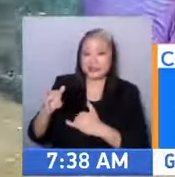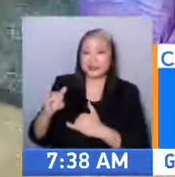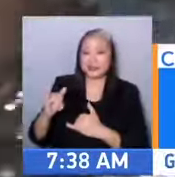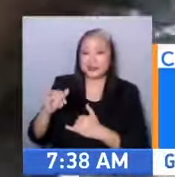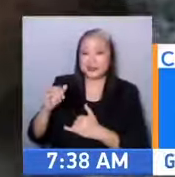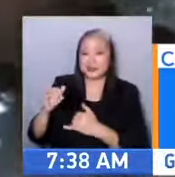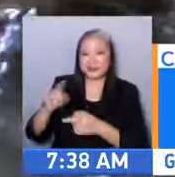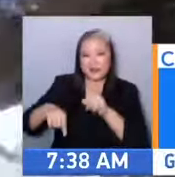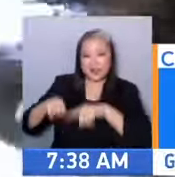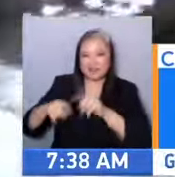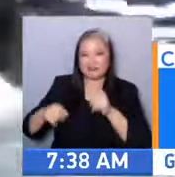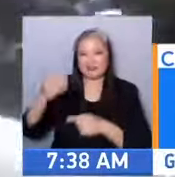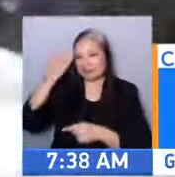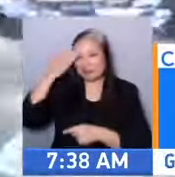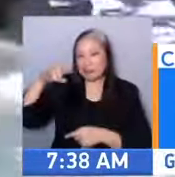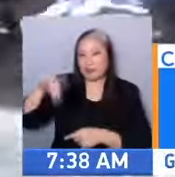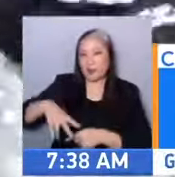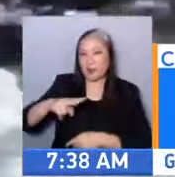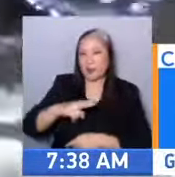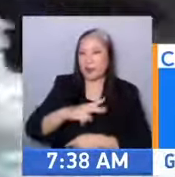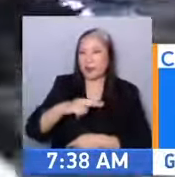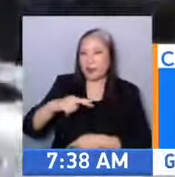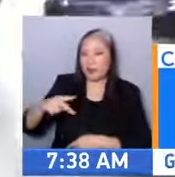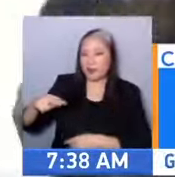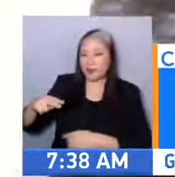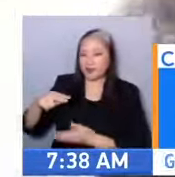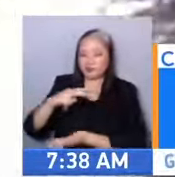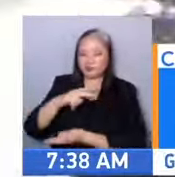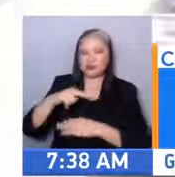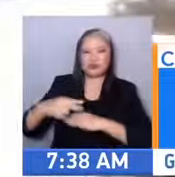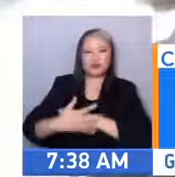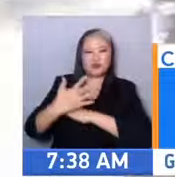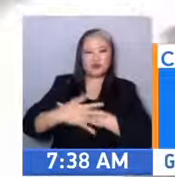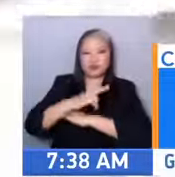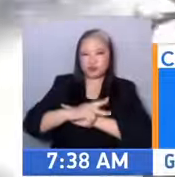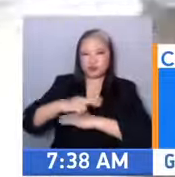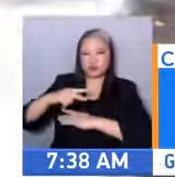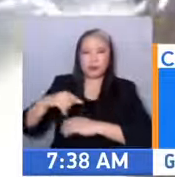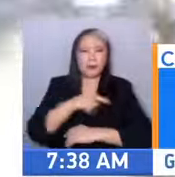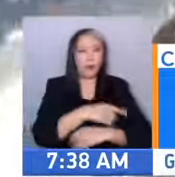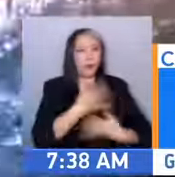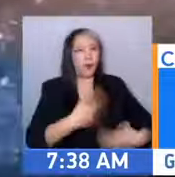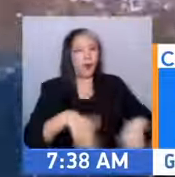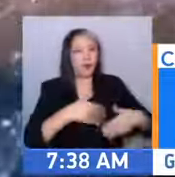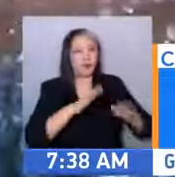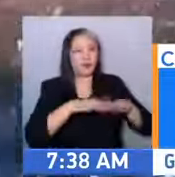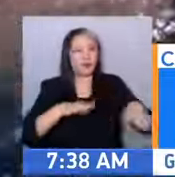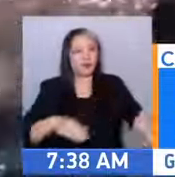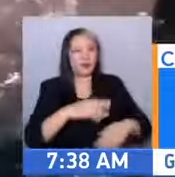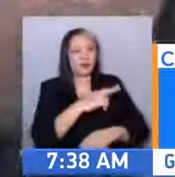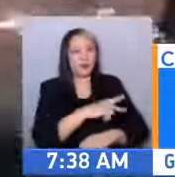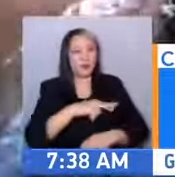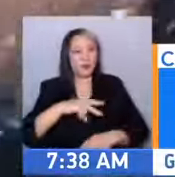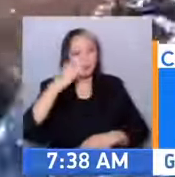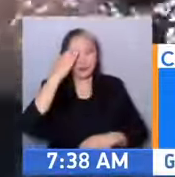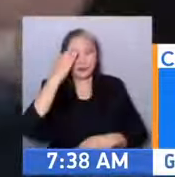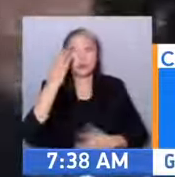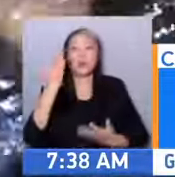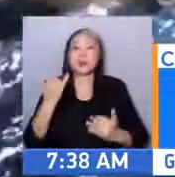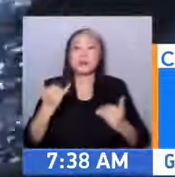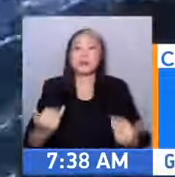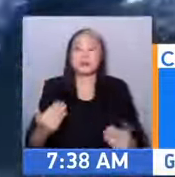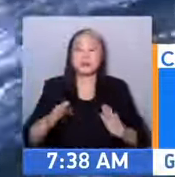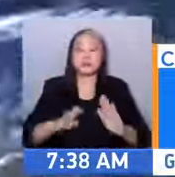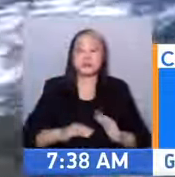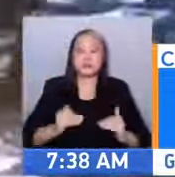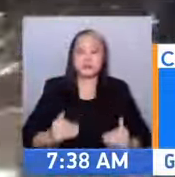Pero believe ako dito sa mga bata kasi kaya-kaya nilang mag-floating ng ganyang edad pa yes, lang. Yes, ang ginagawa kasi dito, progression. Opo. Unti-unti,